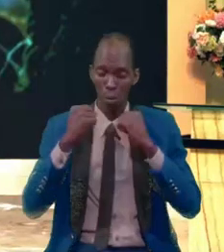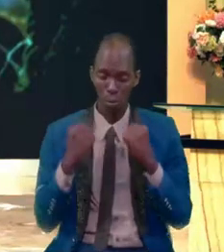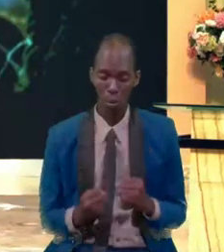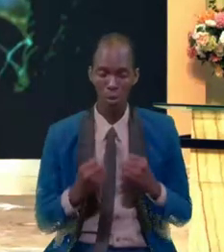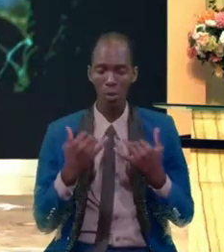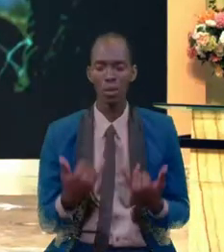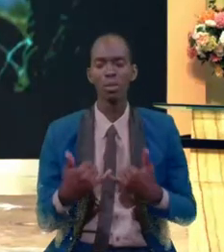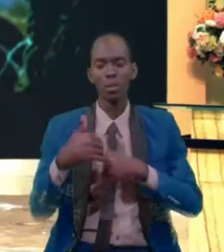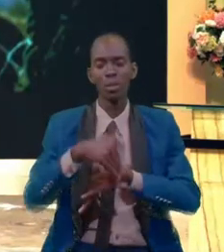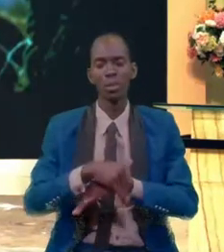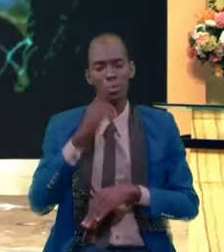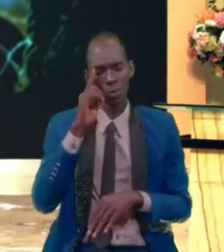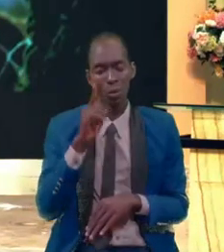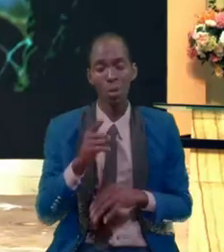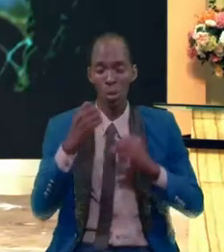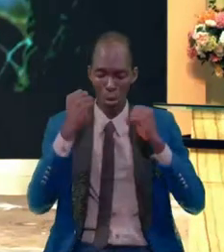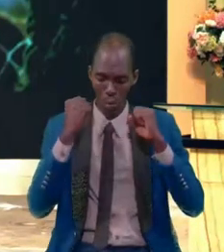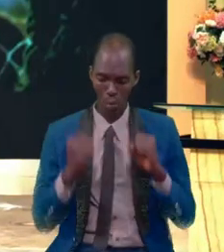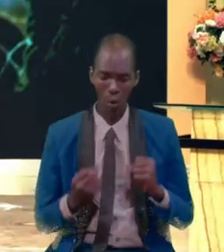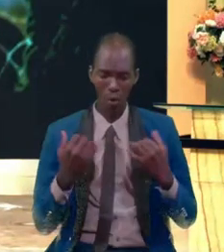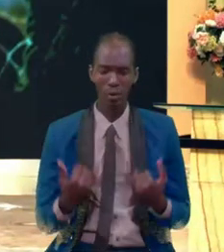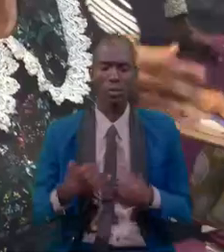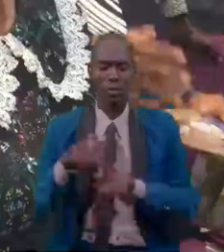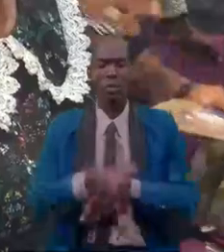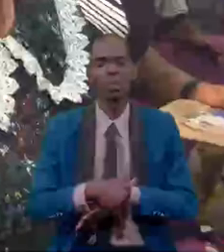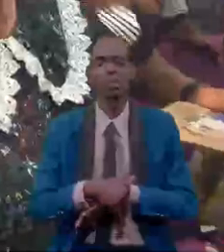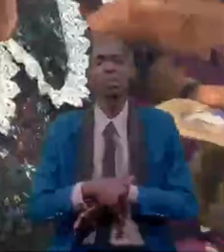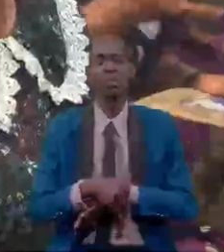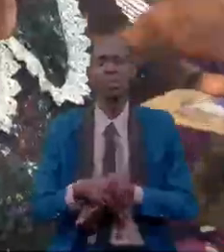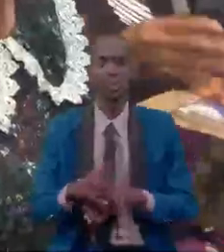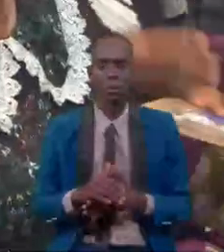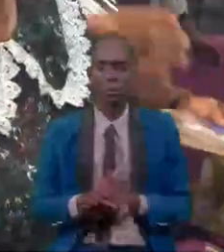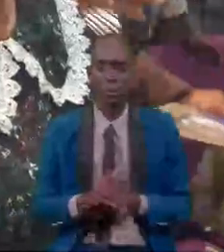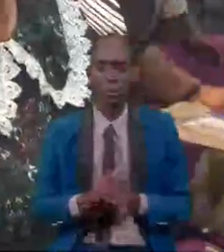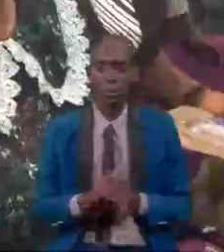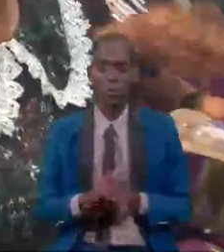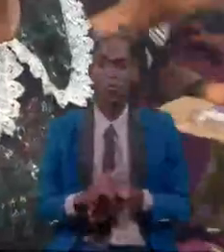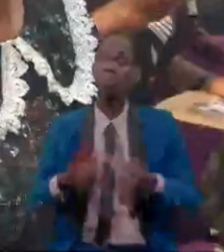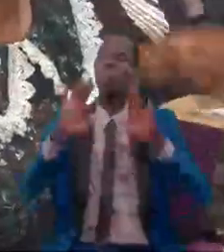de mauvaises habitudes de votre vie. Ce soit la puissance. Ce soit la puissance.